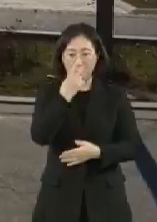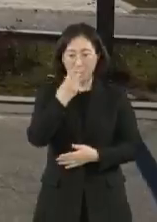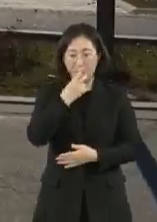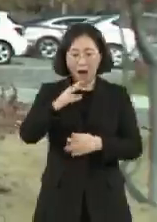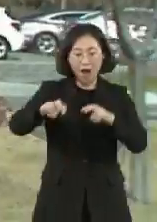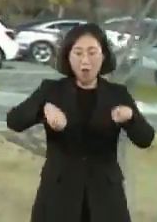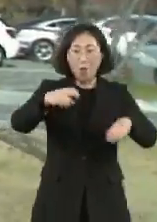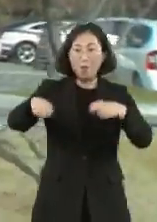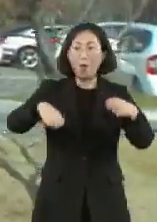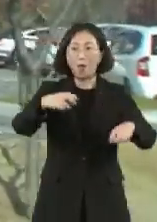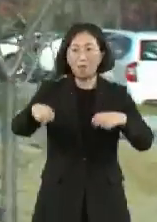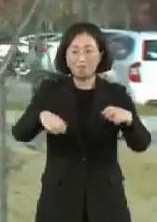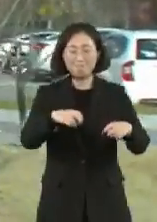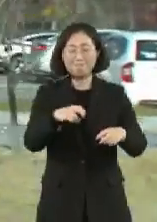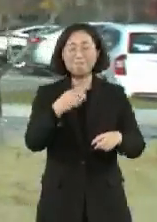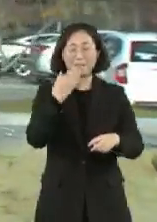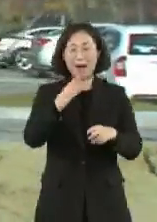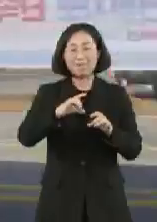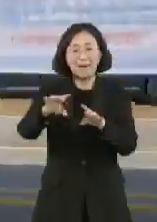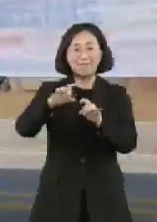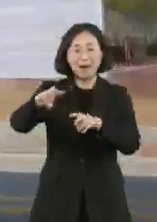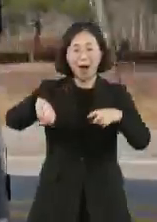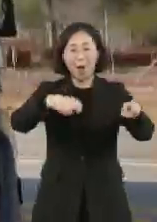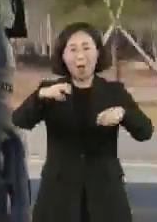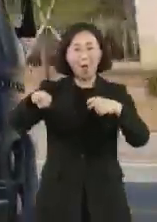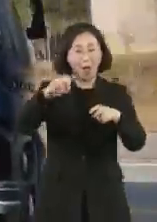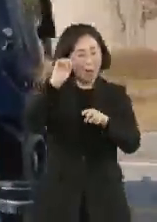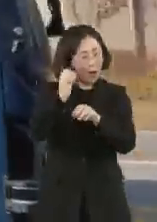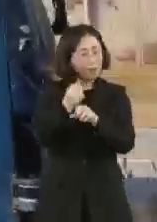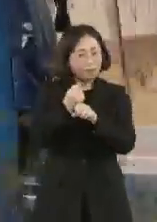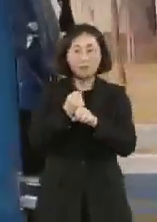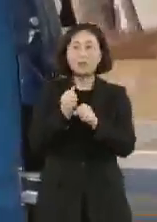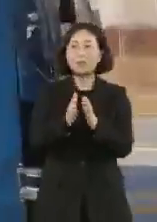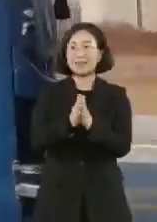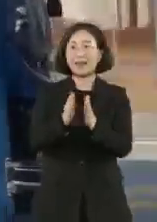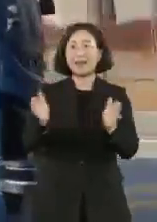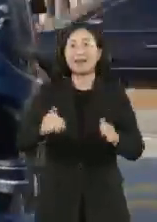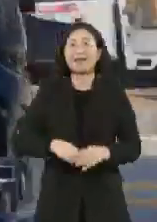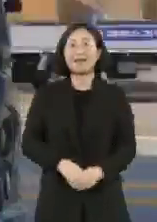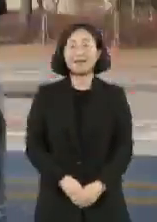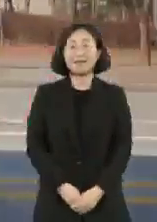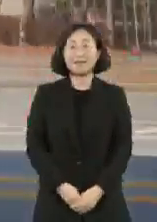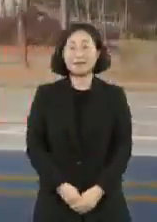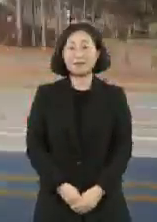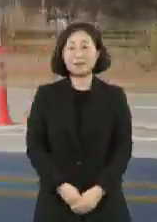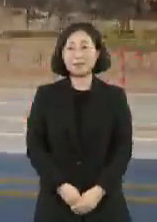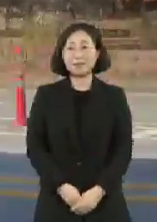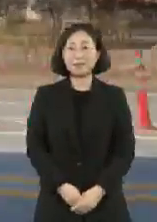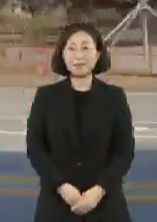로봇이 도입되는 등 자율 로봇의 실증 연구도 곧 시작됩니다. TJB 강진원입니다.